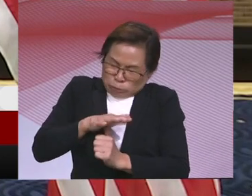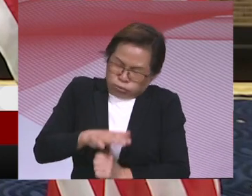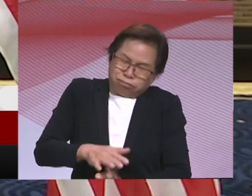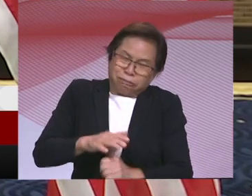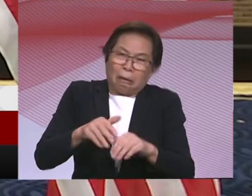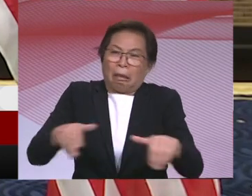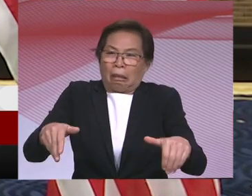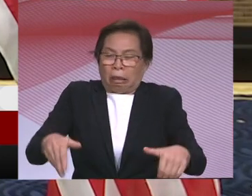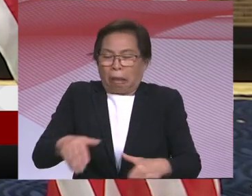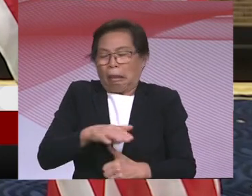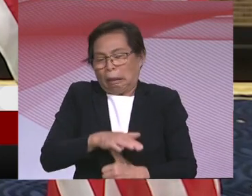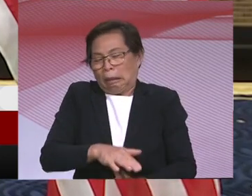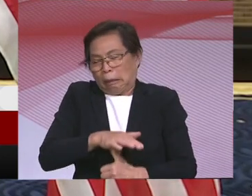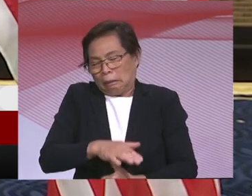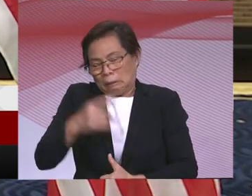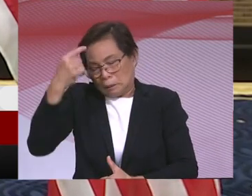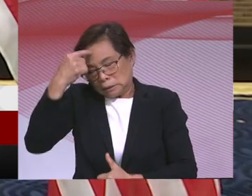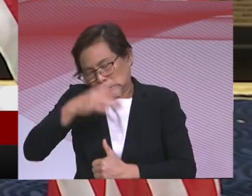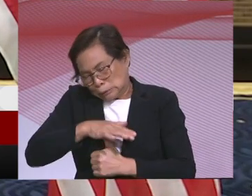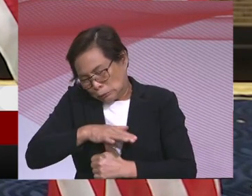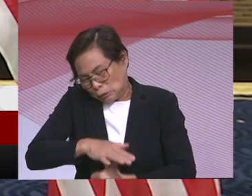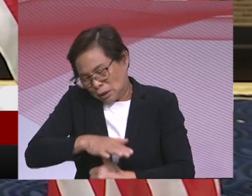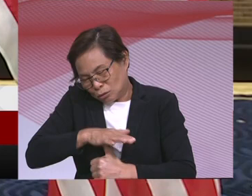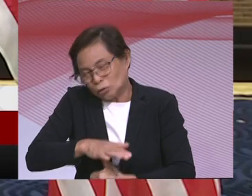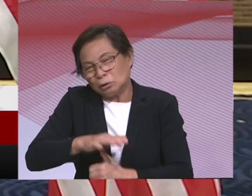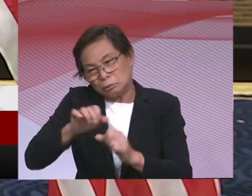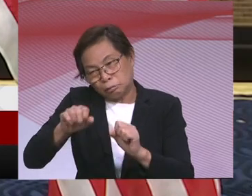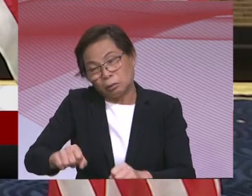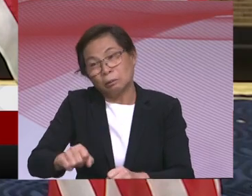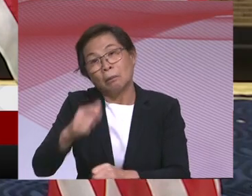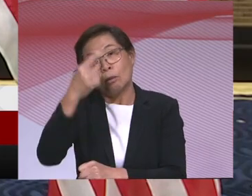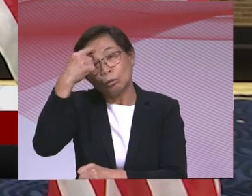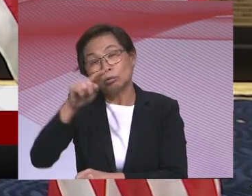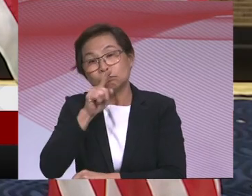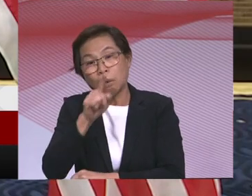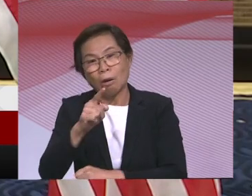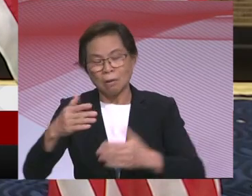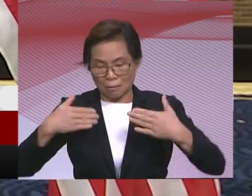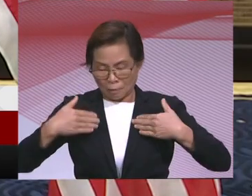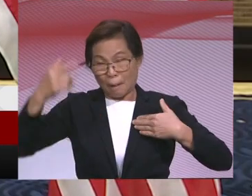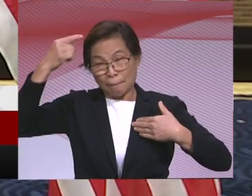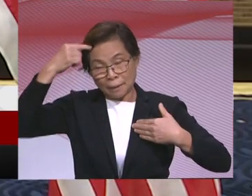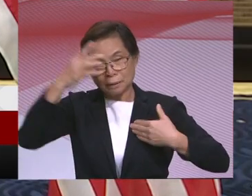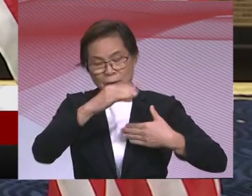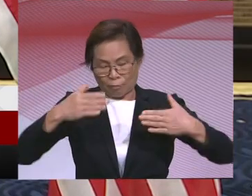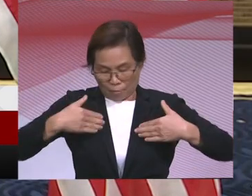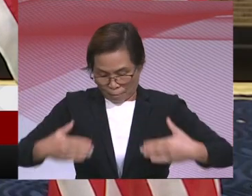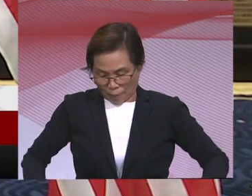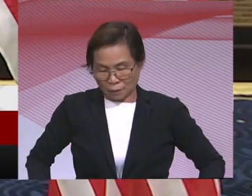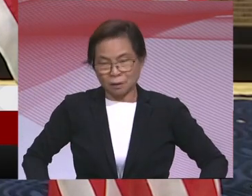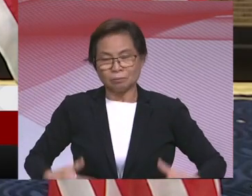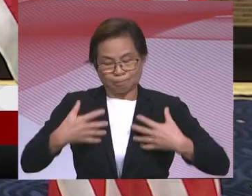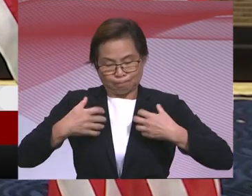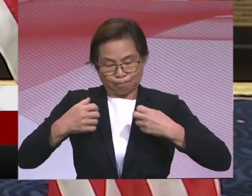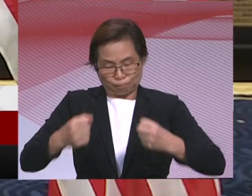stres terhadap kesehatan mental merupakan Hai justru bagi memastikan kesehatan mindah dan fisikal yang betul